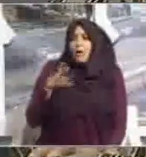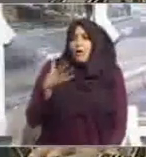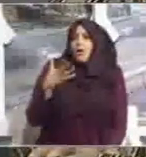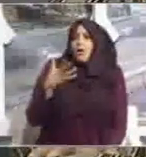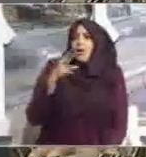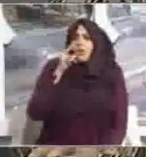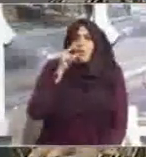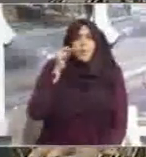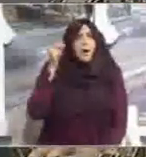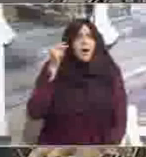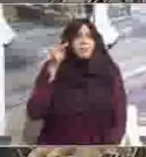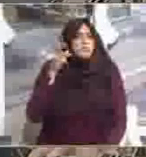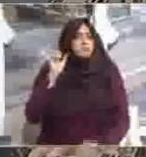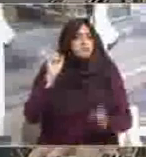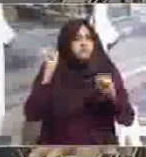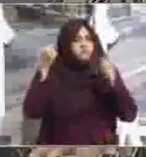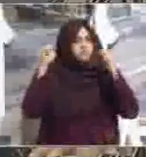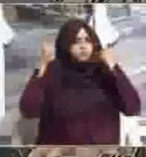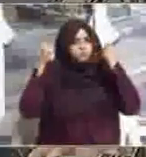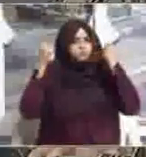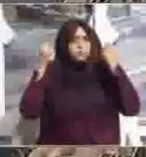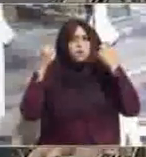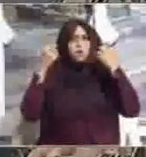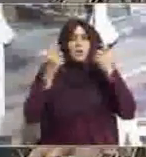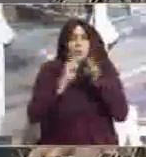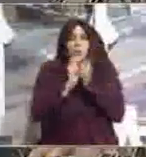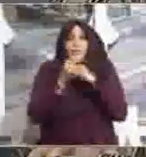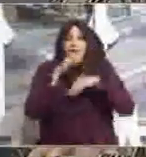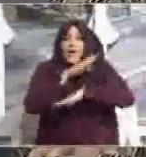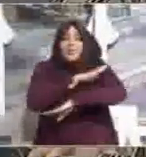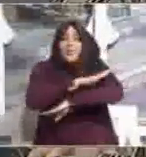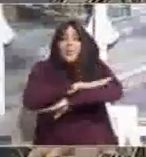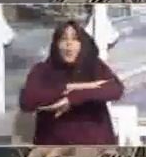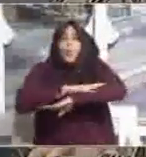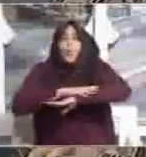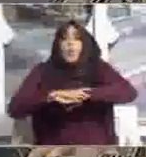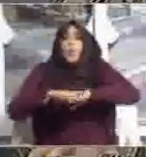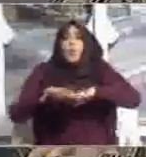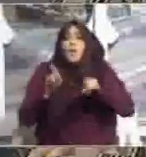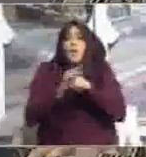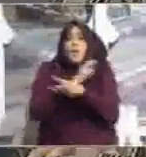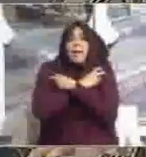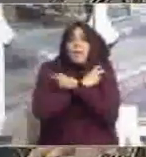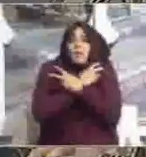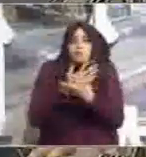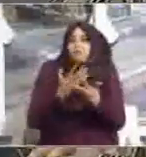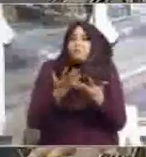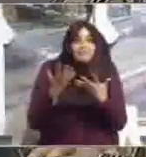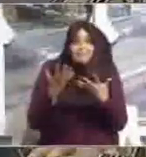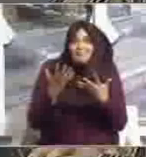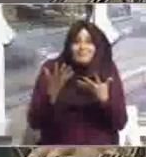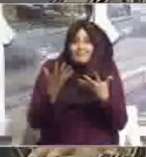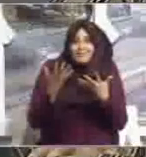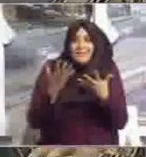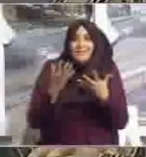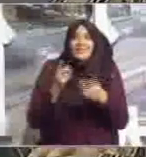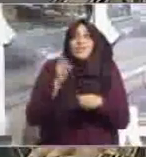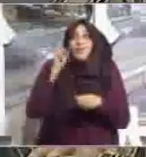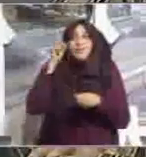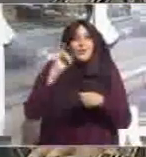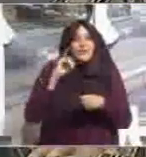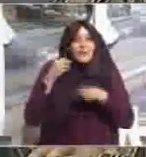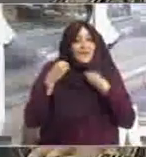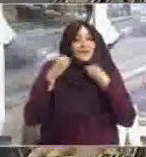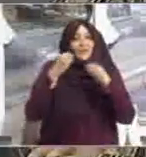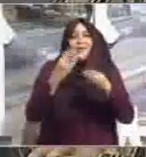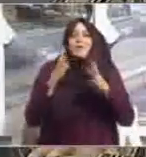إنسان غضوب وشديد الغضب ويولي حنين، حنين كما يقولوا كثير هكذا، يعني يحب الإنسان إلا موفقه الله، هذا بالتوفيق